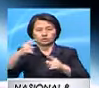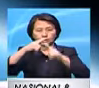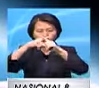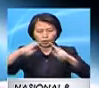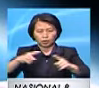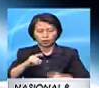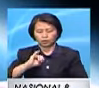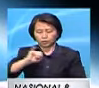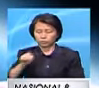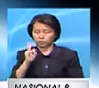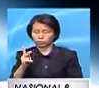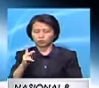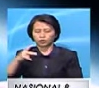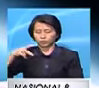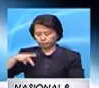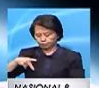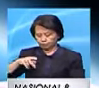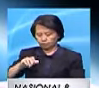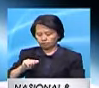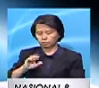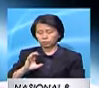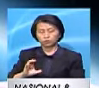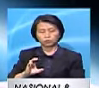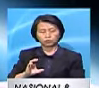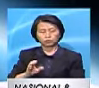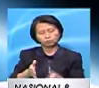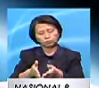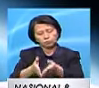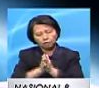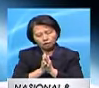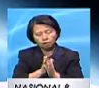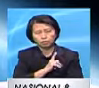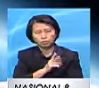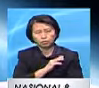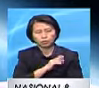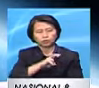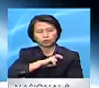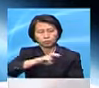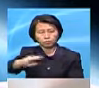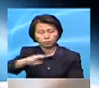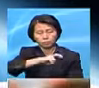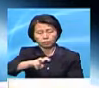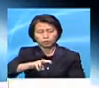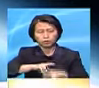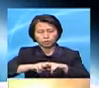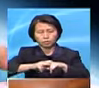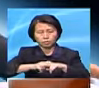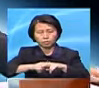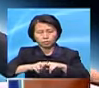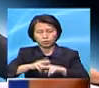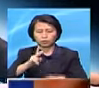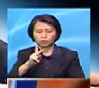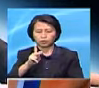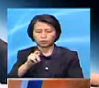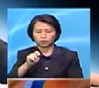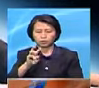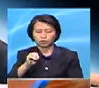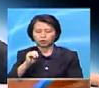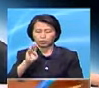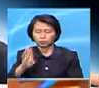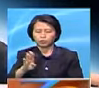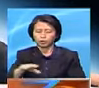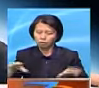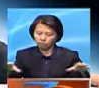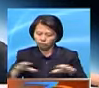55%w se kira-kira Wang negara pac menggesa Kementerian pengangkutan dan kereta api tanah Melayu berhad ktmb